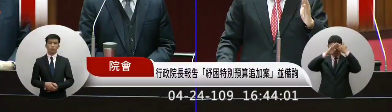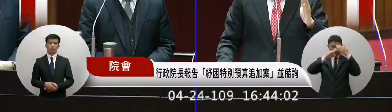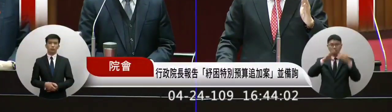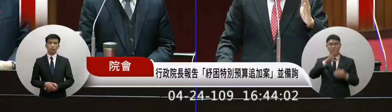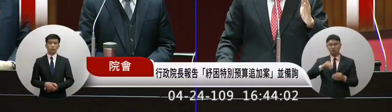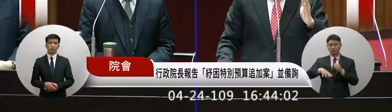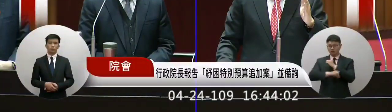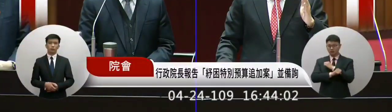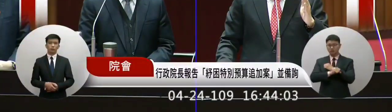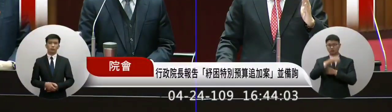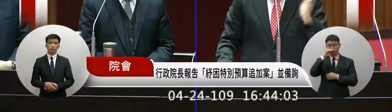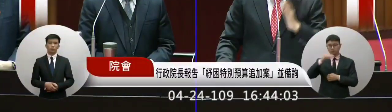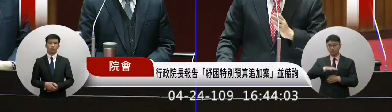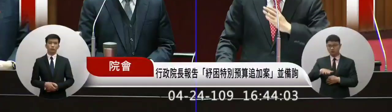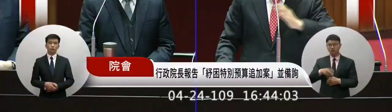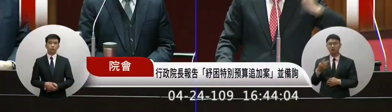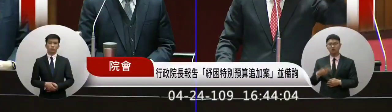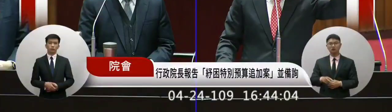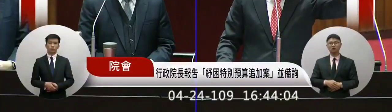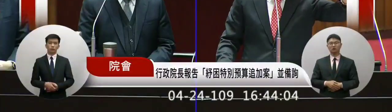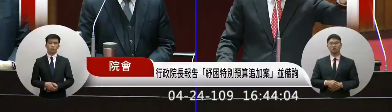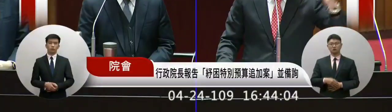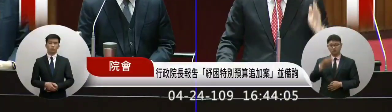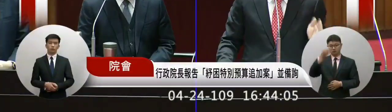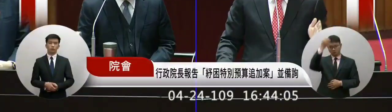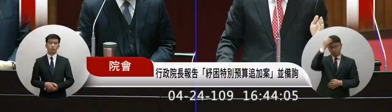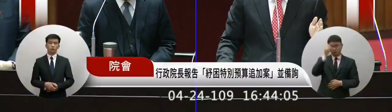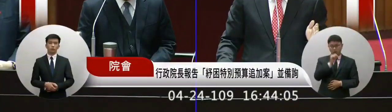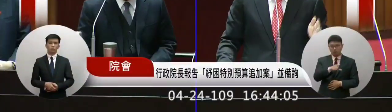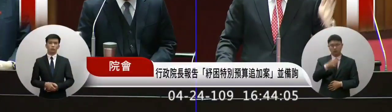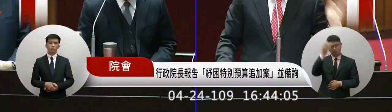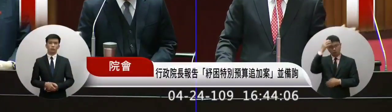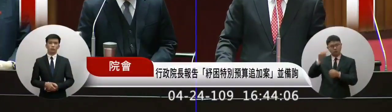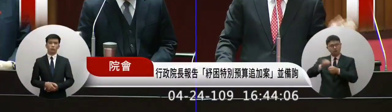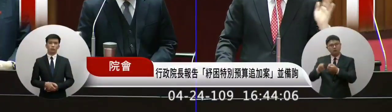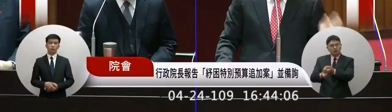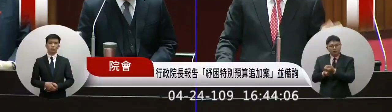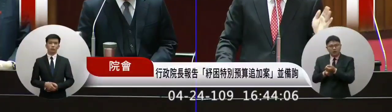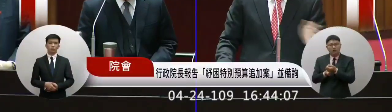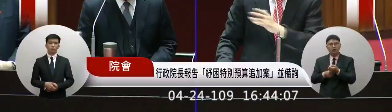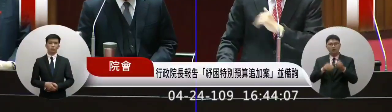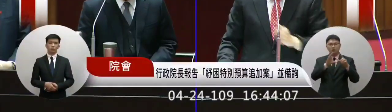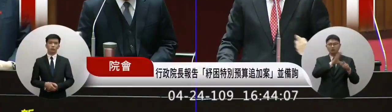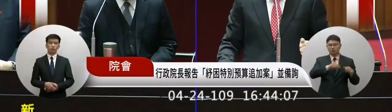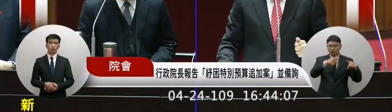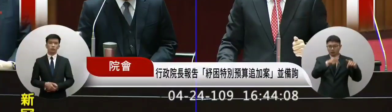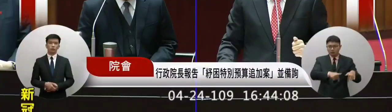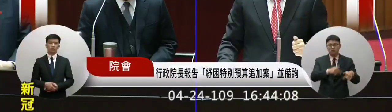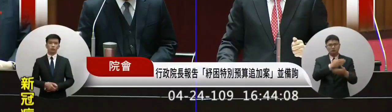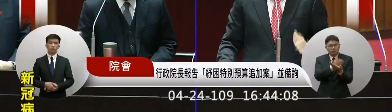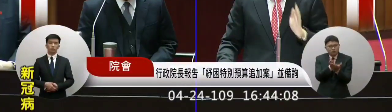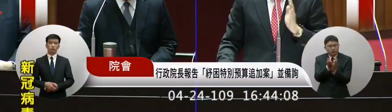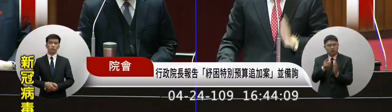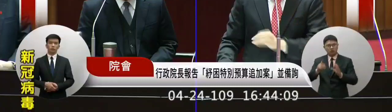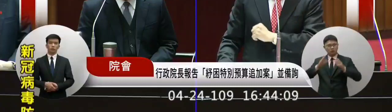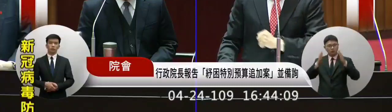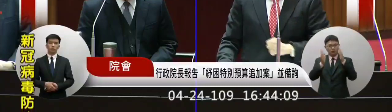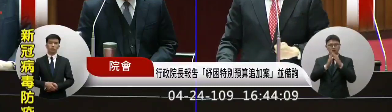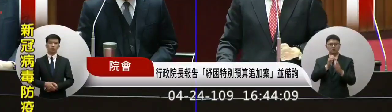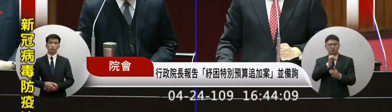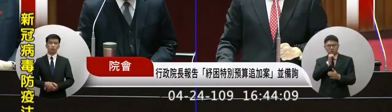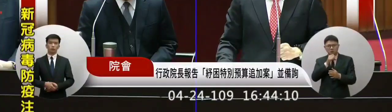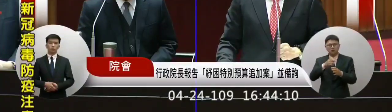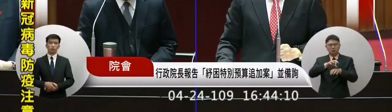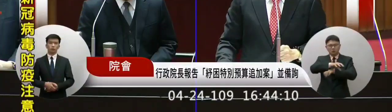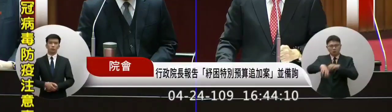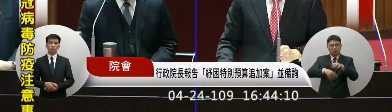买，甚至孟加拉这些非洲、这些巴西相对生活落后的地方，到底有多少